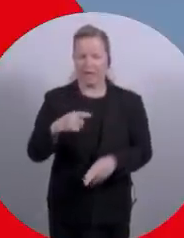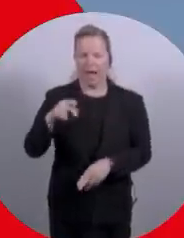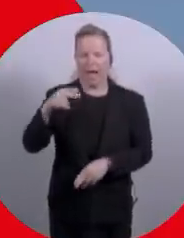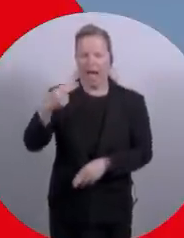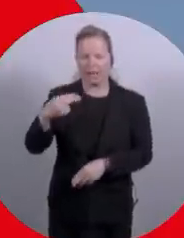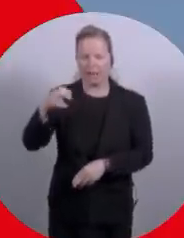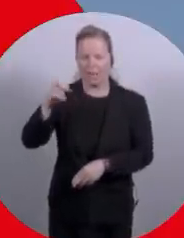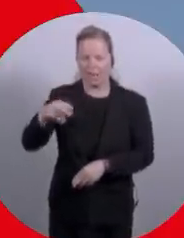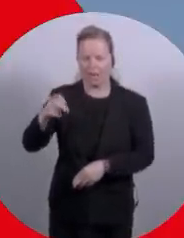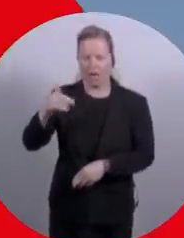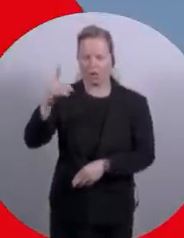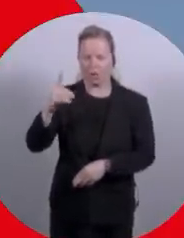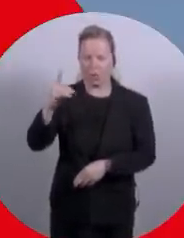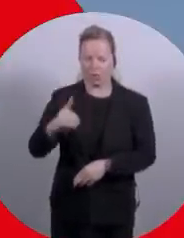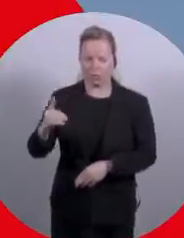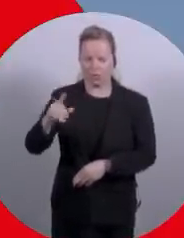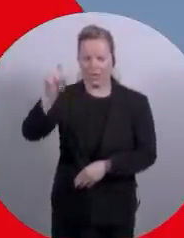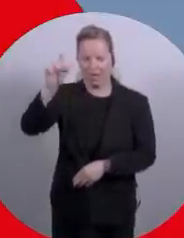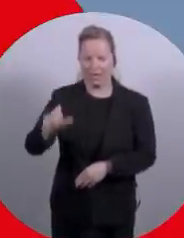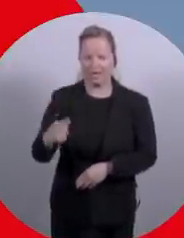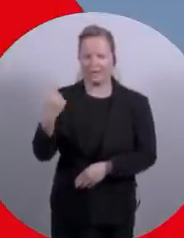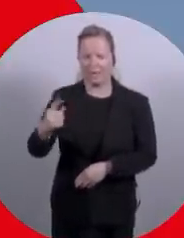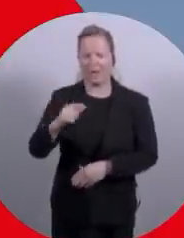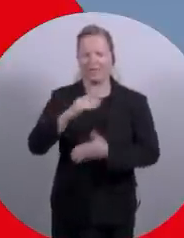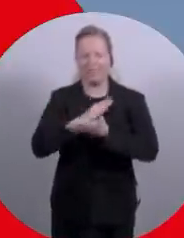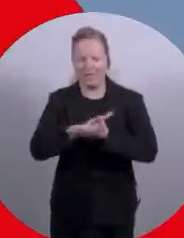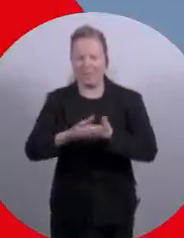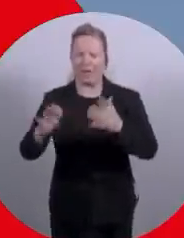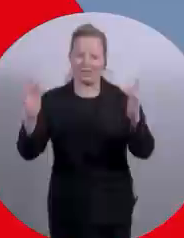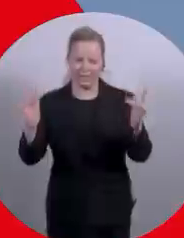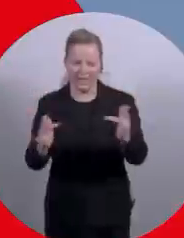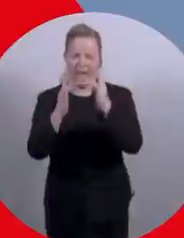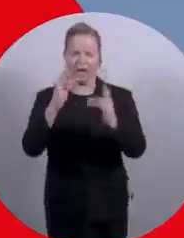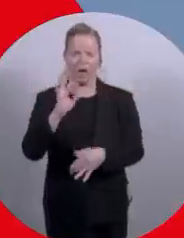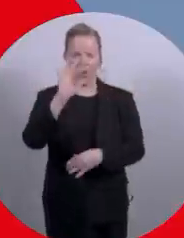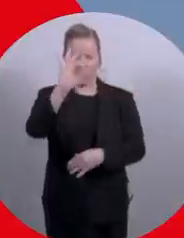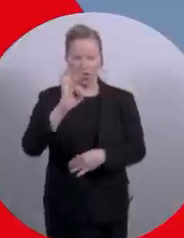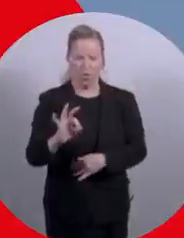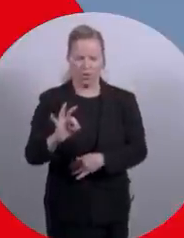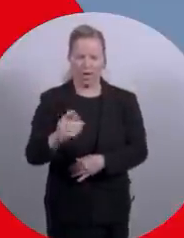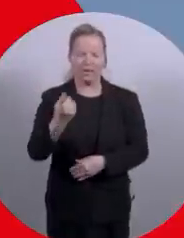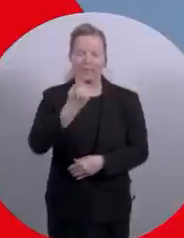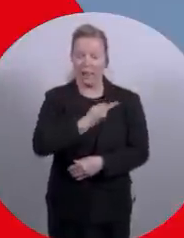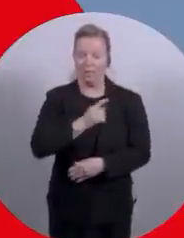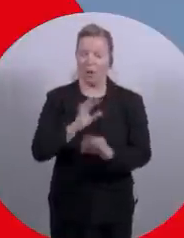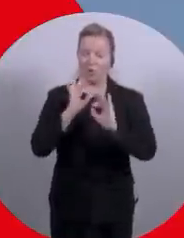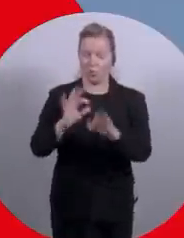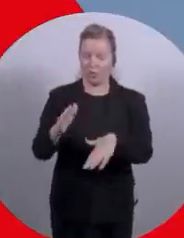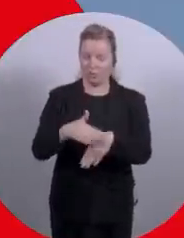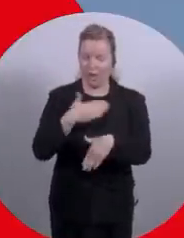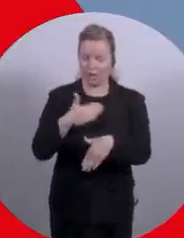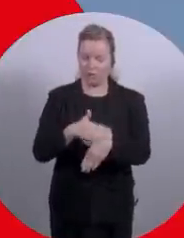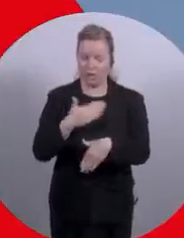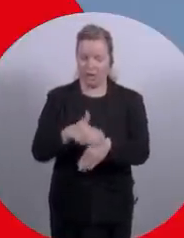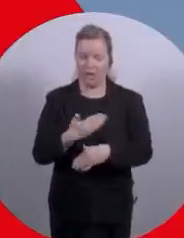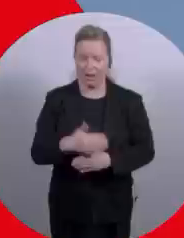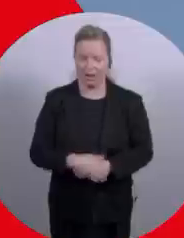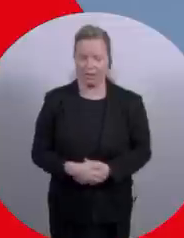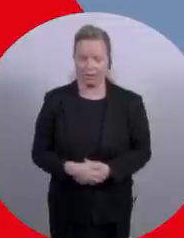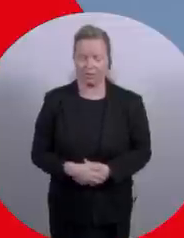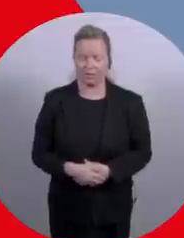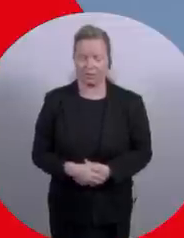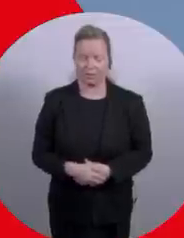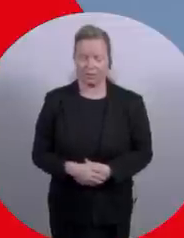doskozil nie gegen die Quote ausgesprochen hat und ich denke mal ich bin es beste Beispiel dass es